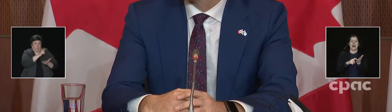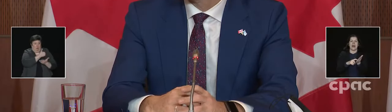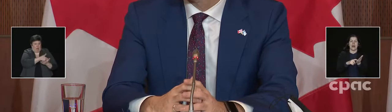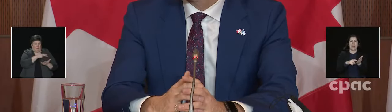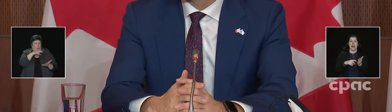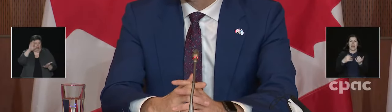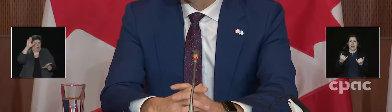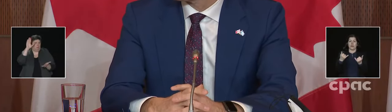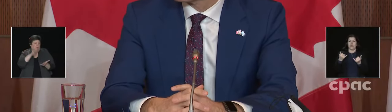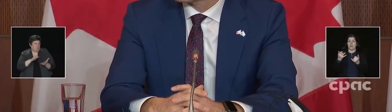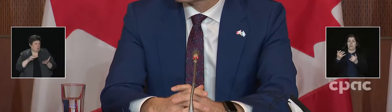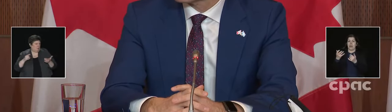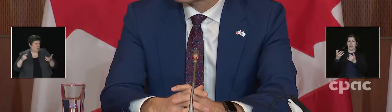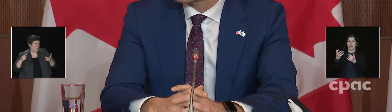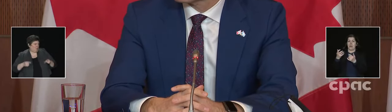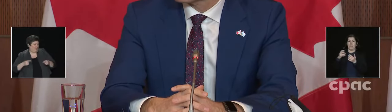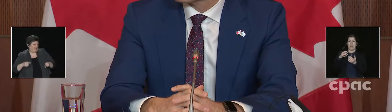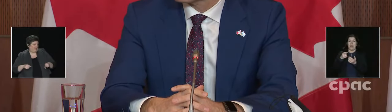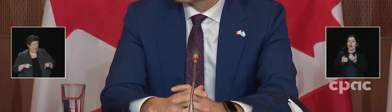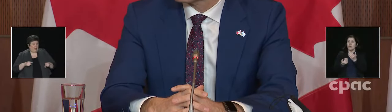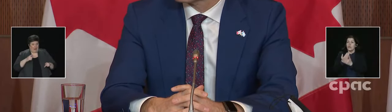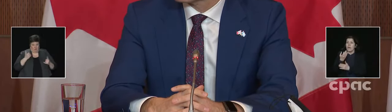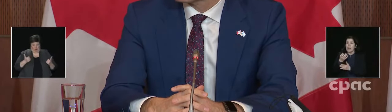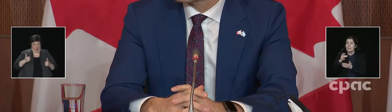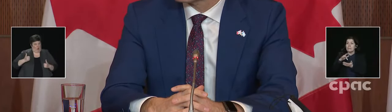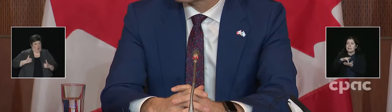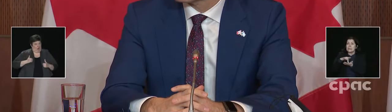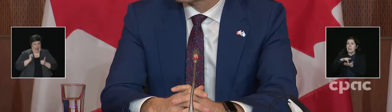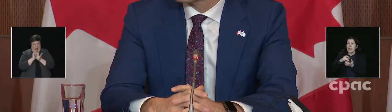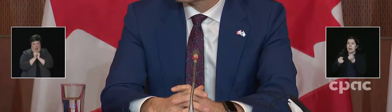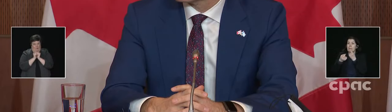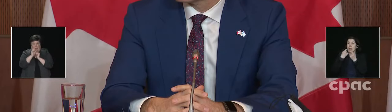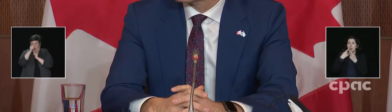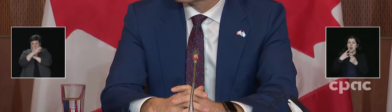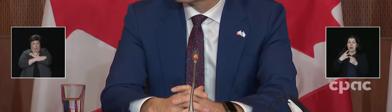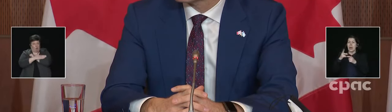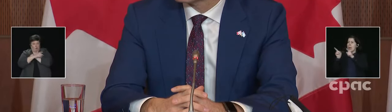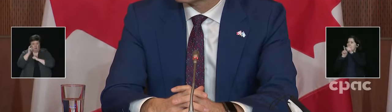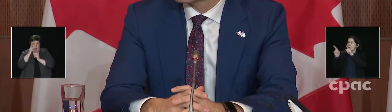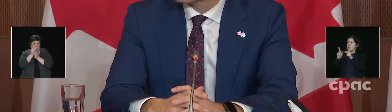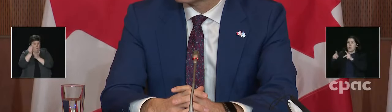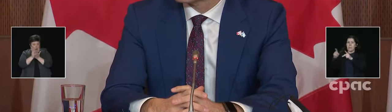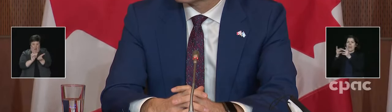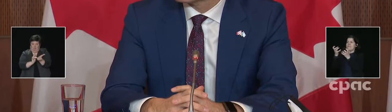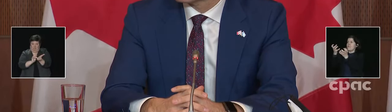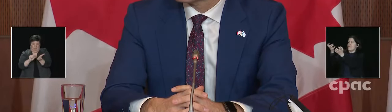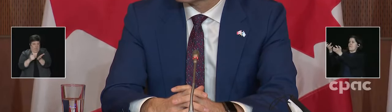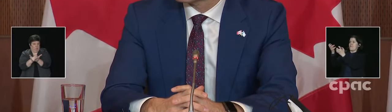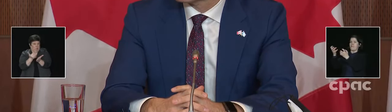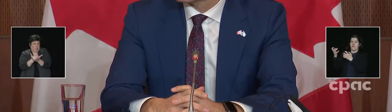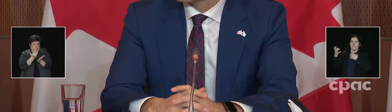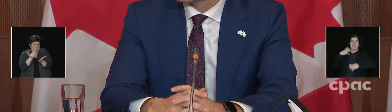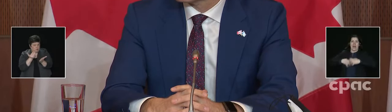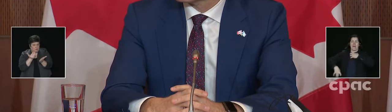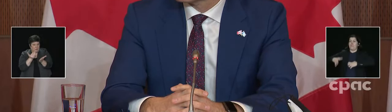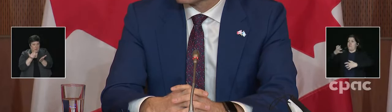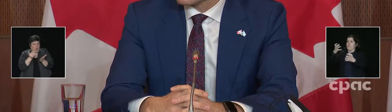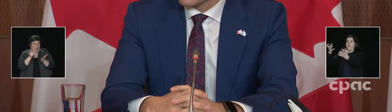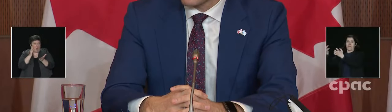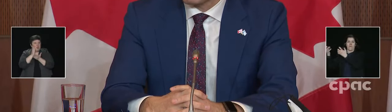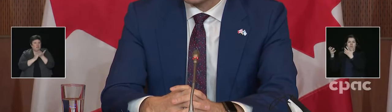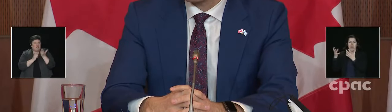avec tous les pays pour obtenir cette pilule-là actuellement. Est-ce que ça joue du coude en ce moment pour avoir cette pilule-là? Expliquez-moi la difficulté peut-être au niveau de